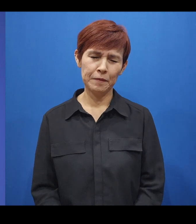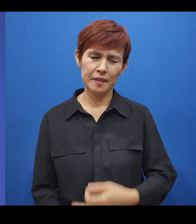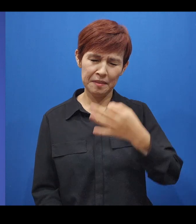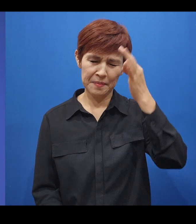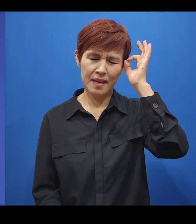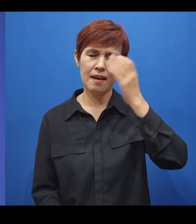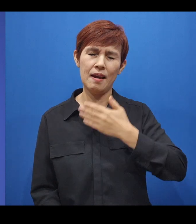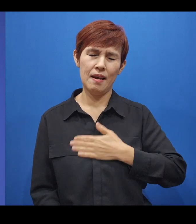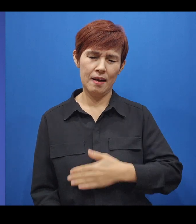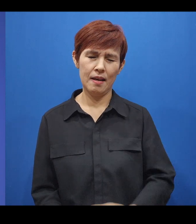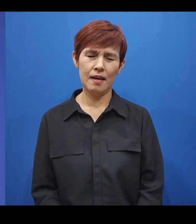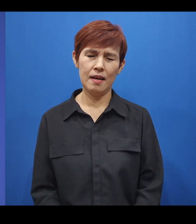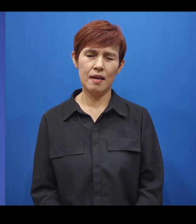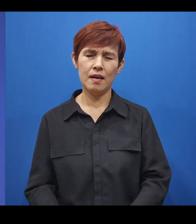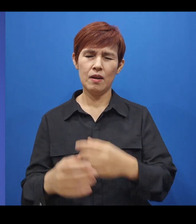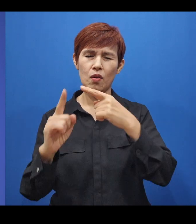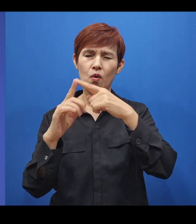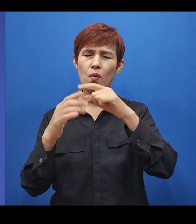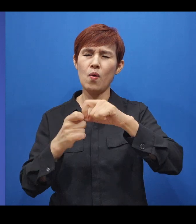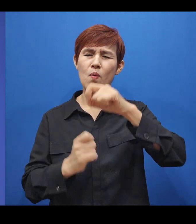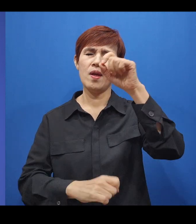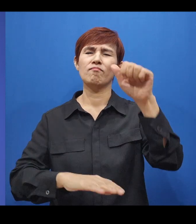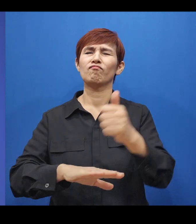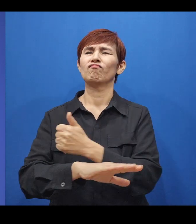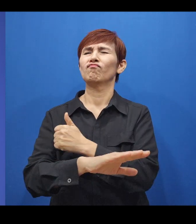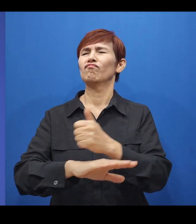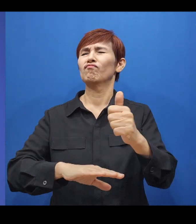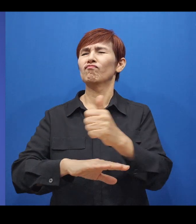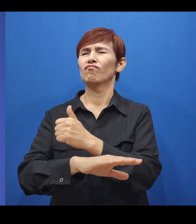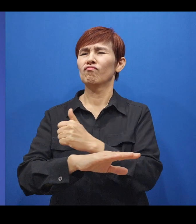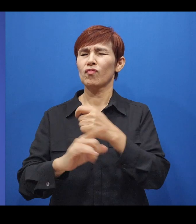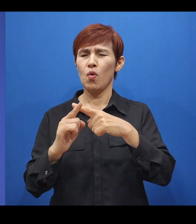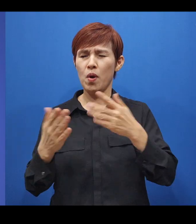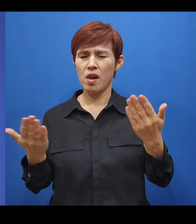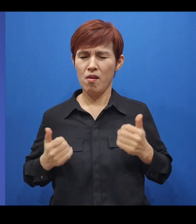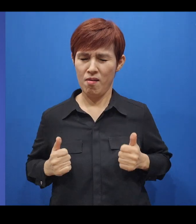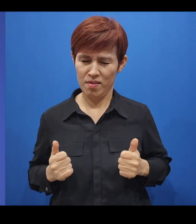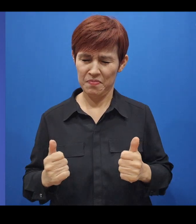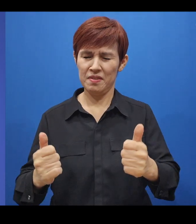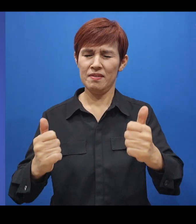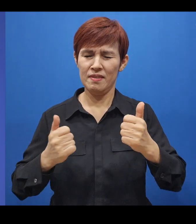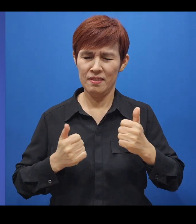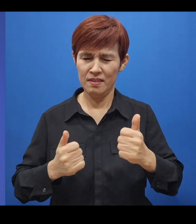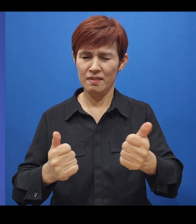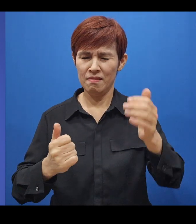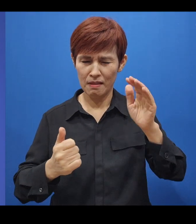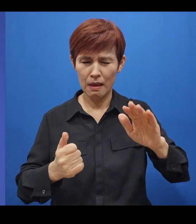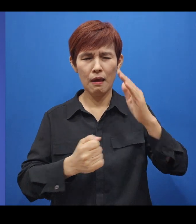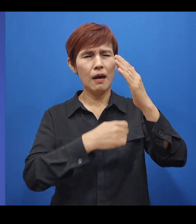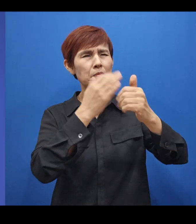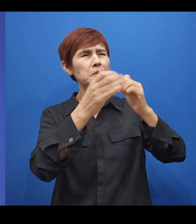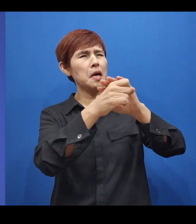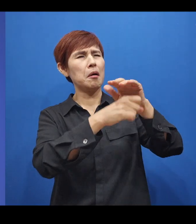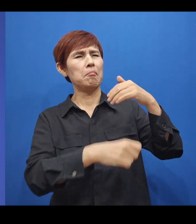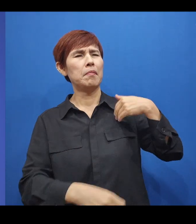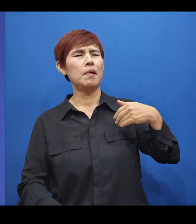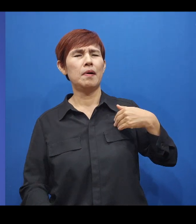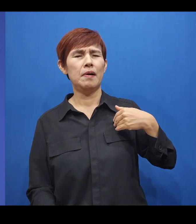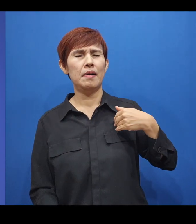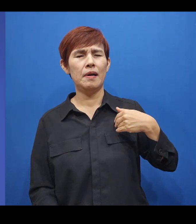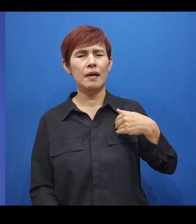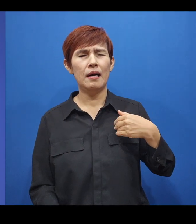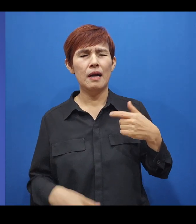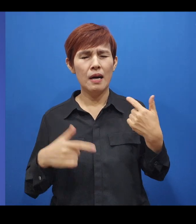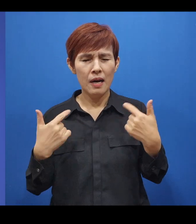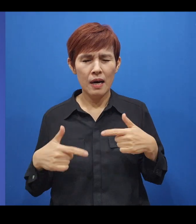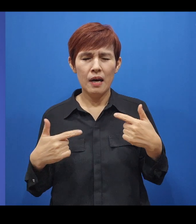압니다. 교회 오래 다녔는데, 교회 일을 열심히 하는데 하나님 사랑을 알지 못해서